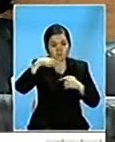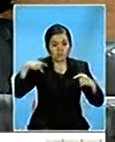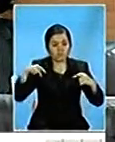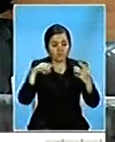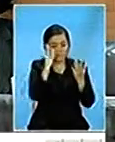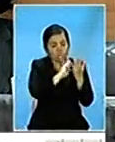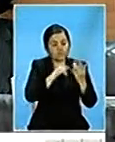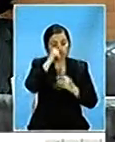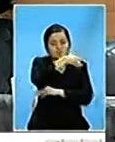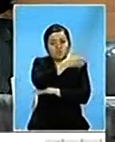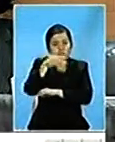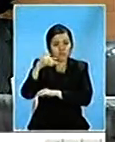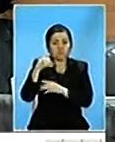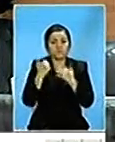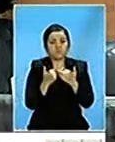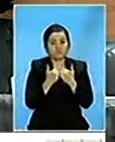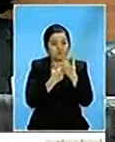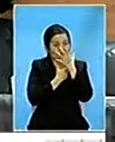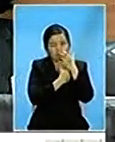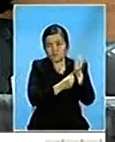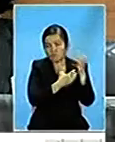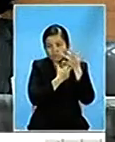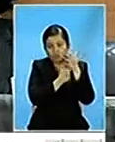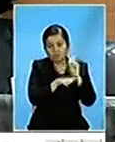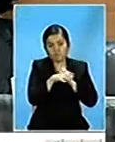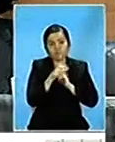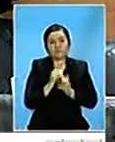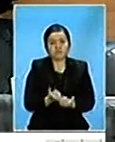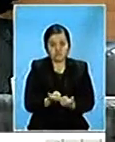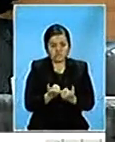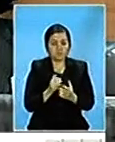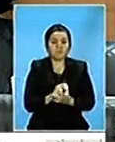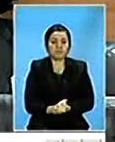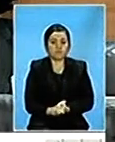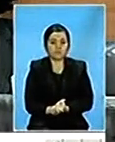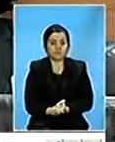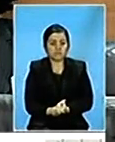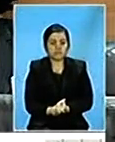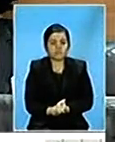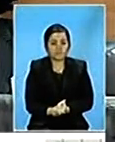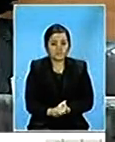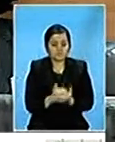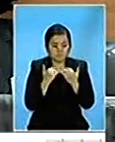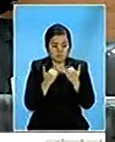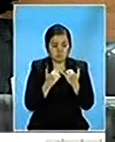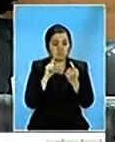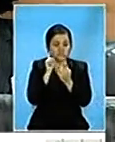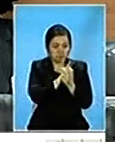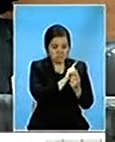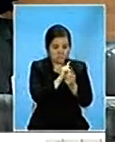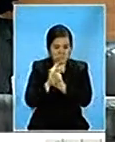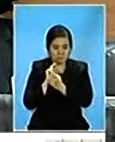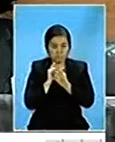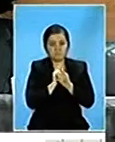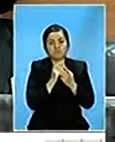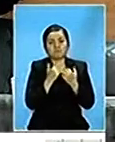กำลังจะถูกละเลยลืมเลือนไปนะคะและปัจจุบันนี้ก็พบว่า